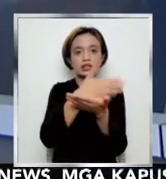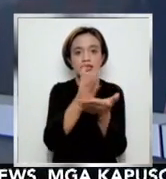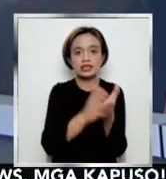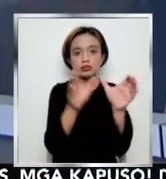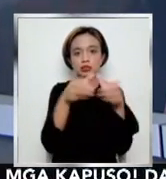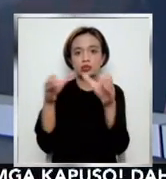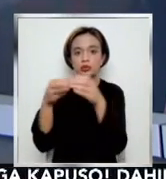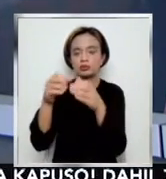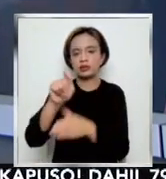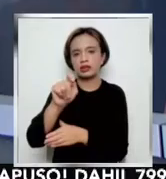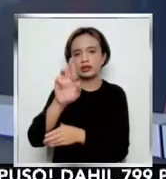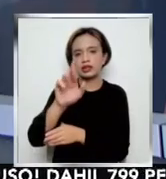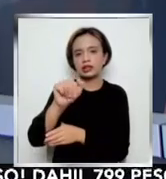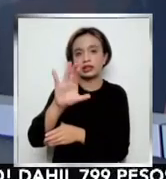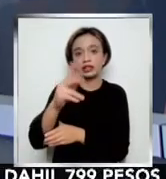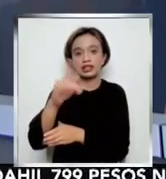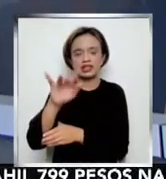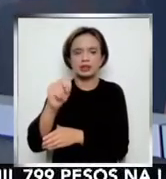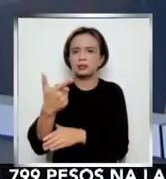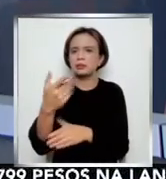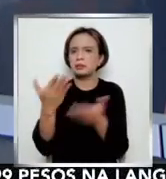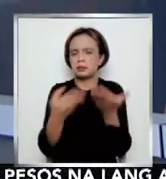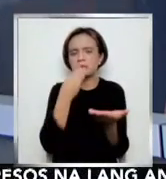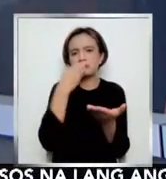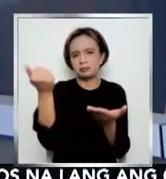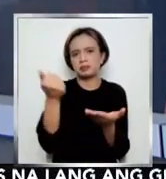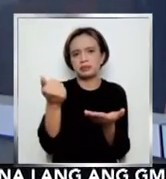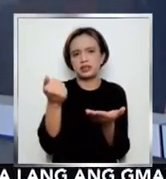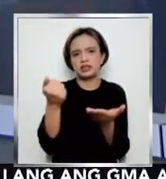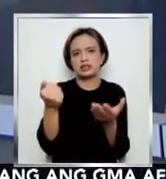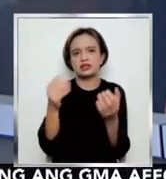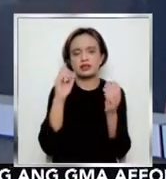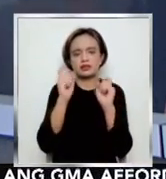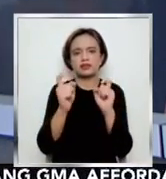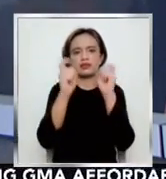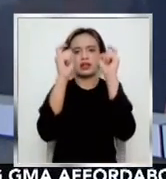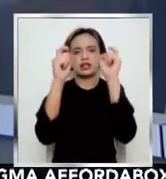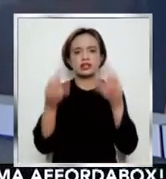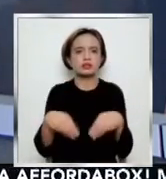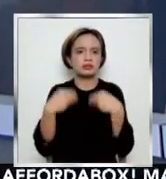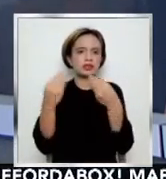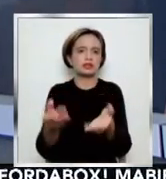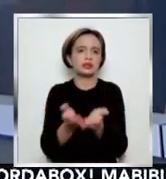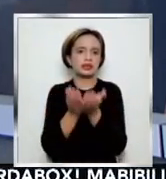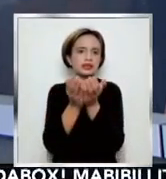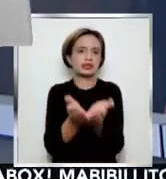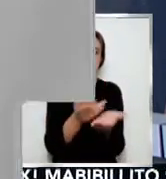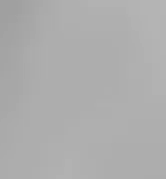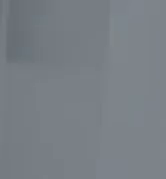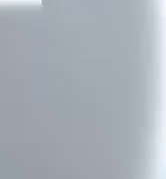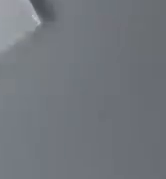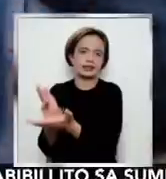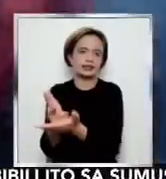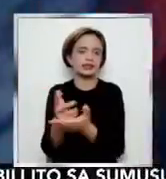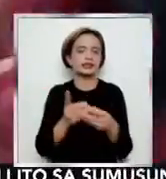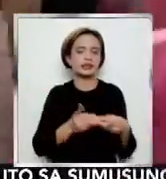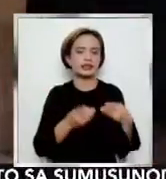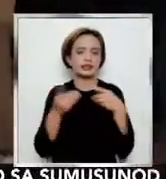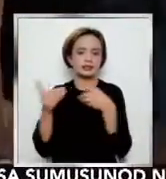pa ang pag-release ng mga delivery sa mga pier. Ang tugon ng customs, tinutukan ni Mariz Umali.